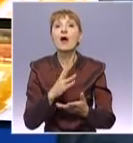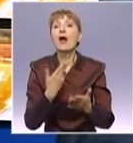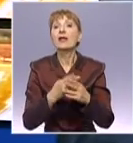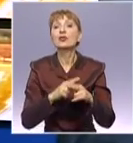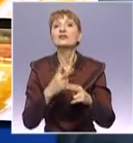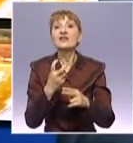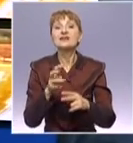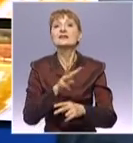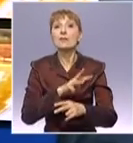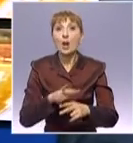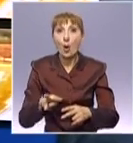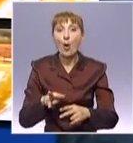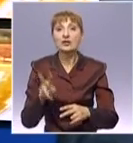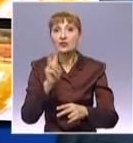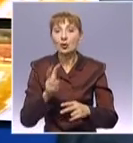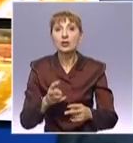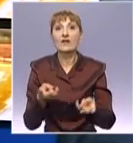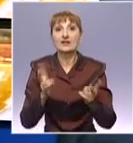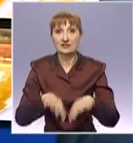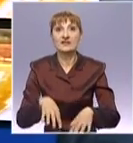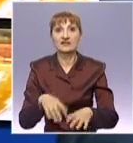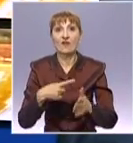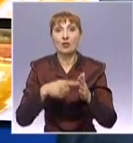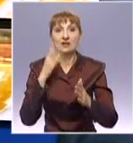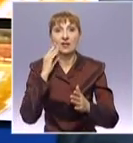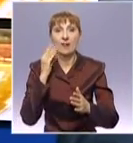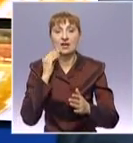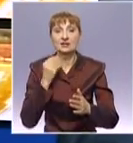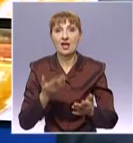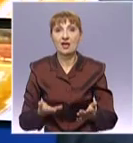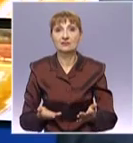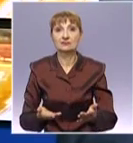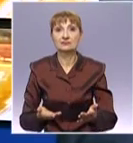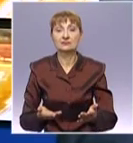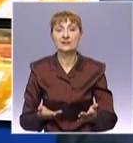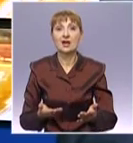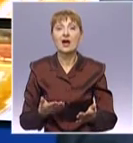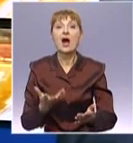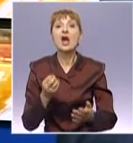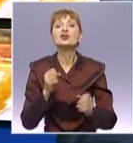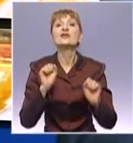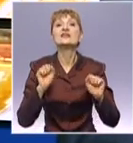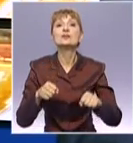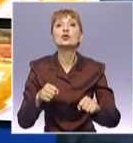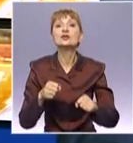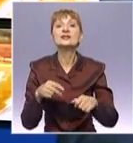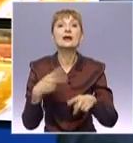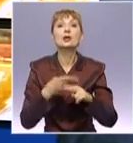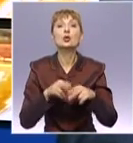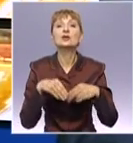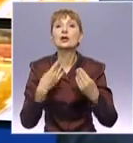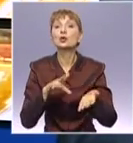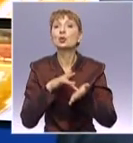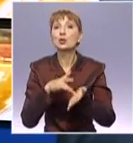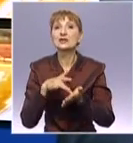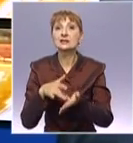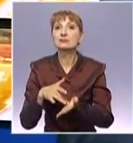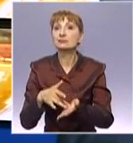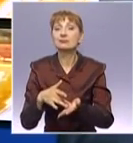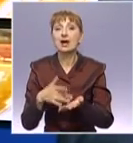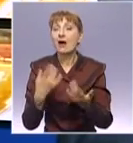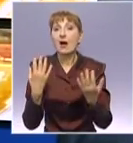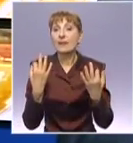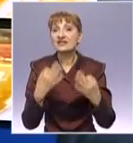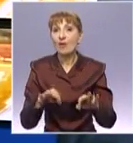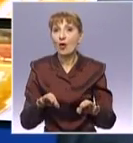мы просто говорим Понятно. О колоссальных цифрах, суммах, и те, которые возможности дает туризм, они